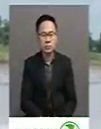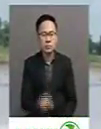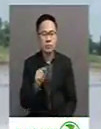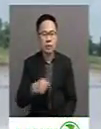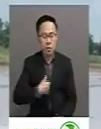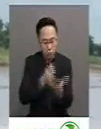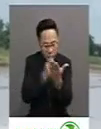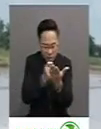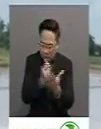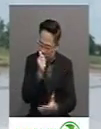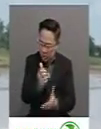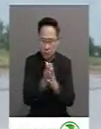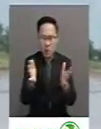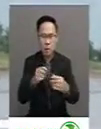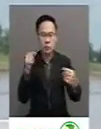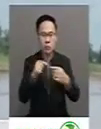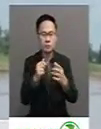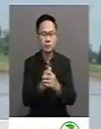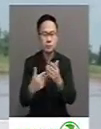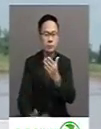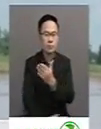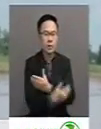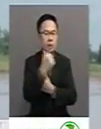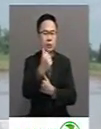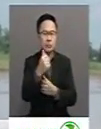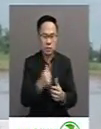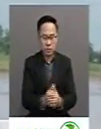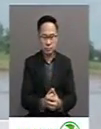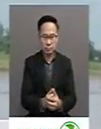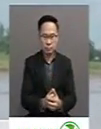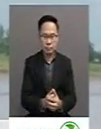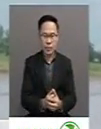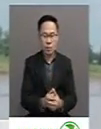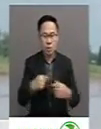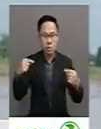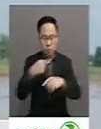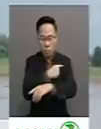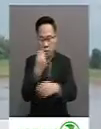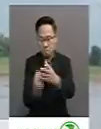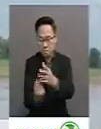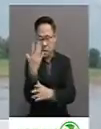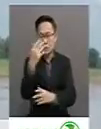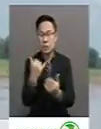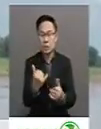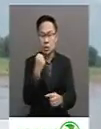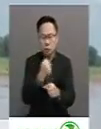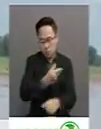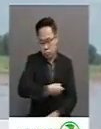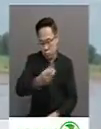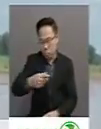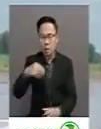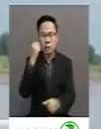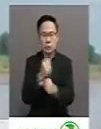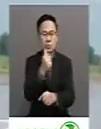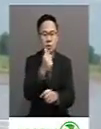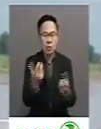เลิกดีมากเลยแล้วได้โอกาสจังอย่างดีเลยเพราะวันพืชมงคลเนี่ยเราจะทำได้ดีมาก